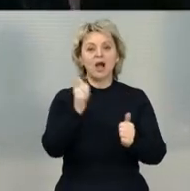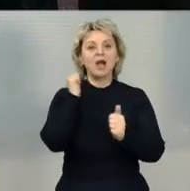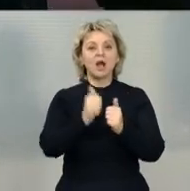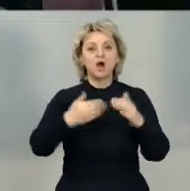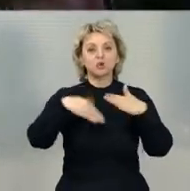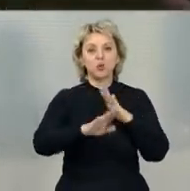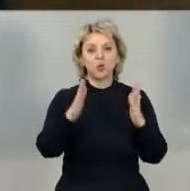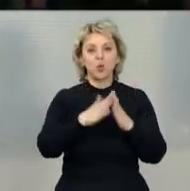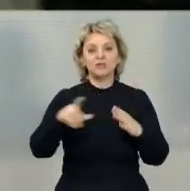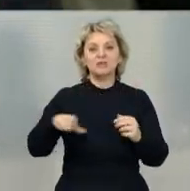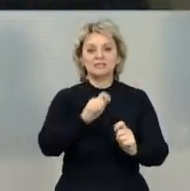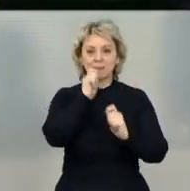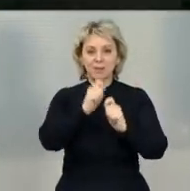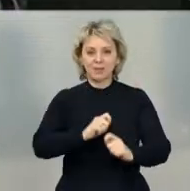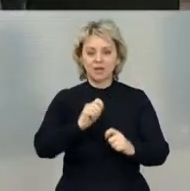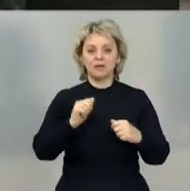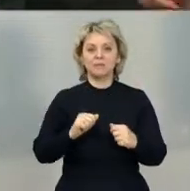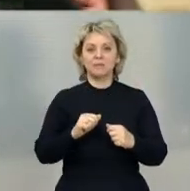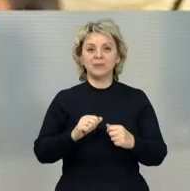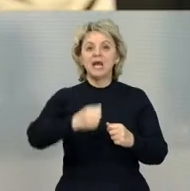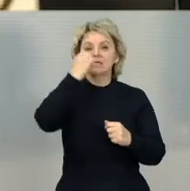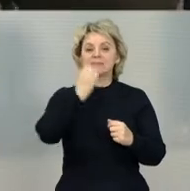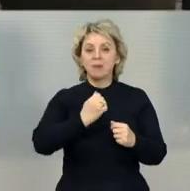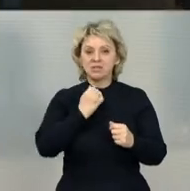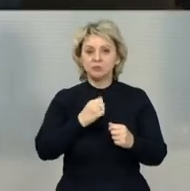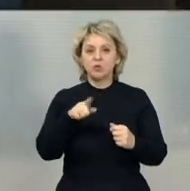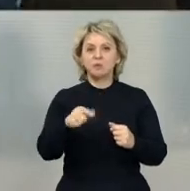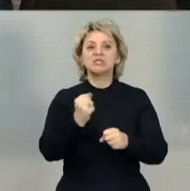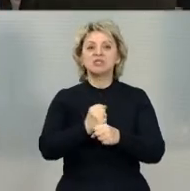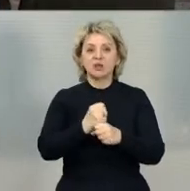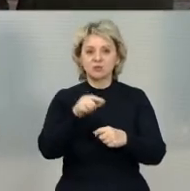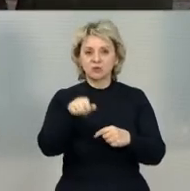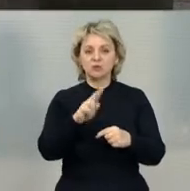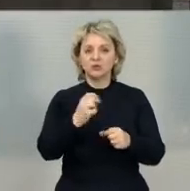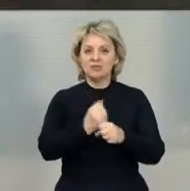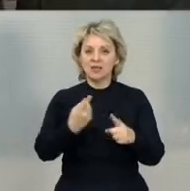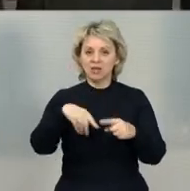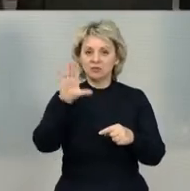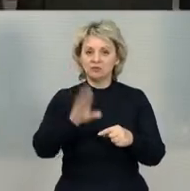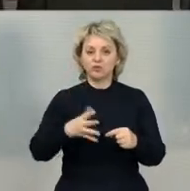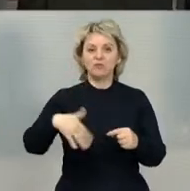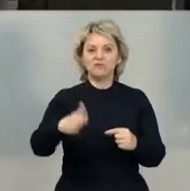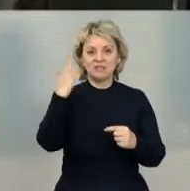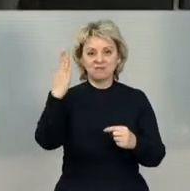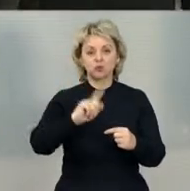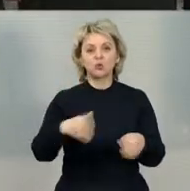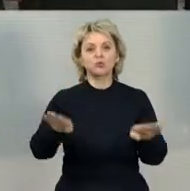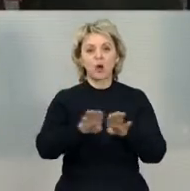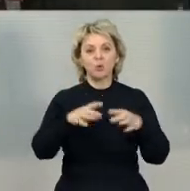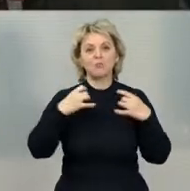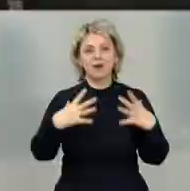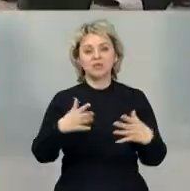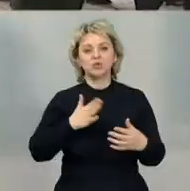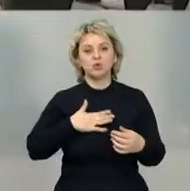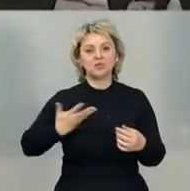Каждый уходит домой с донским подарком. Спасибо устроителям и спасибо Всевышнему, что такой праздник